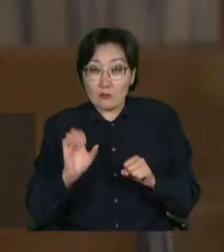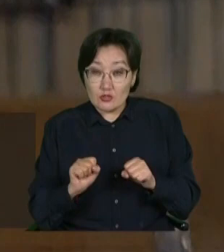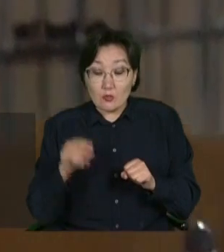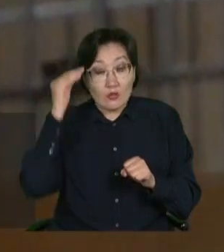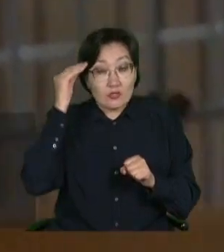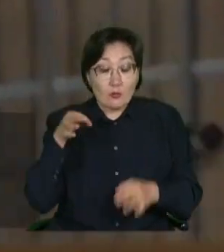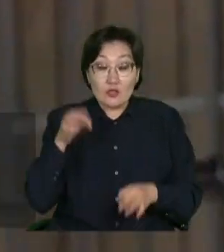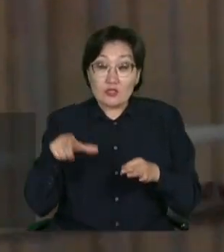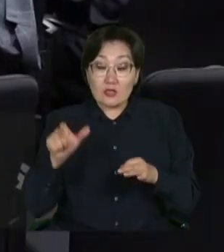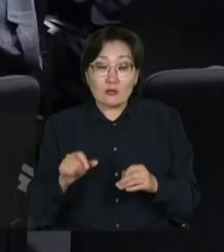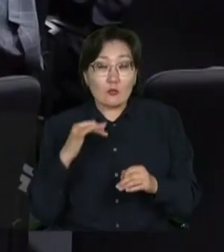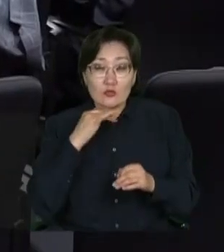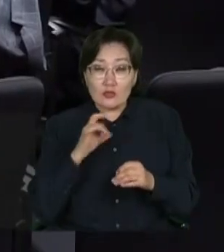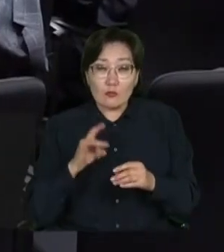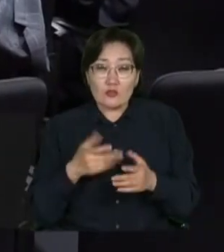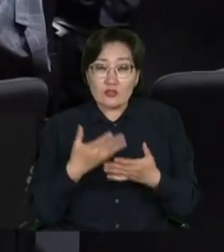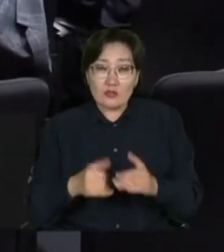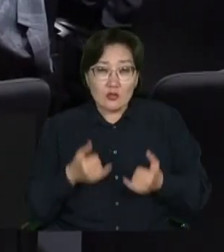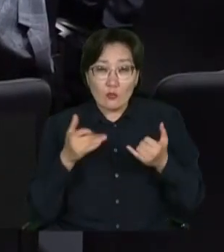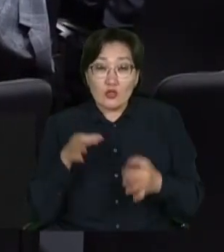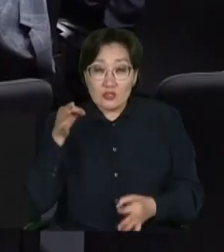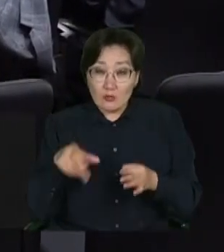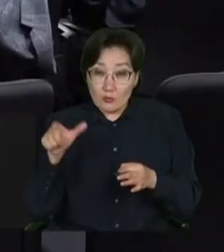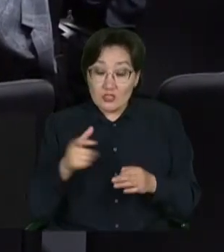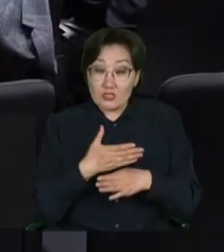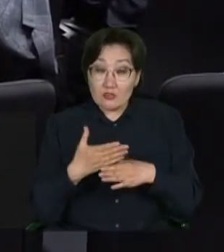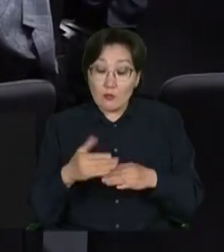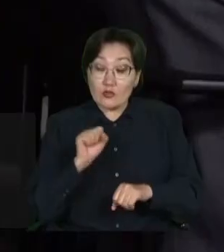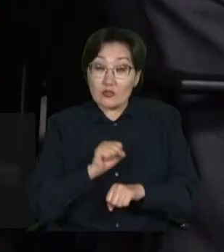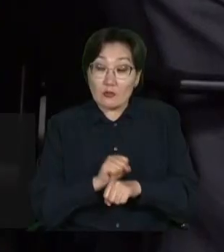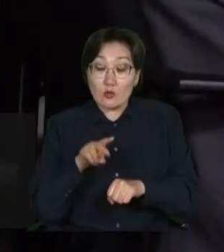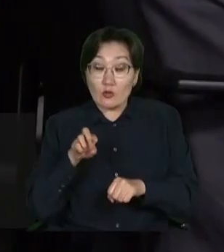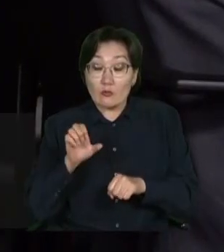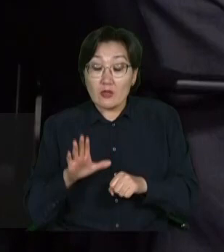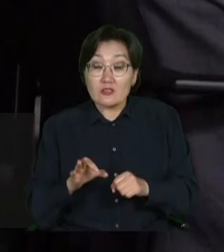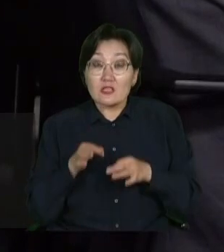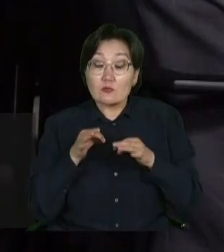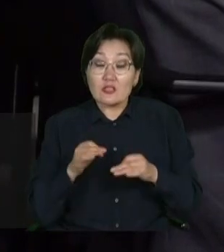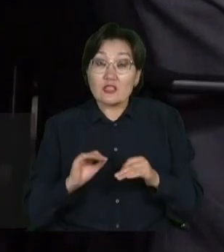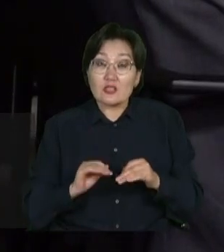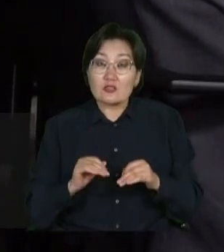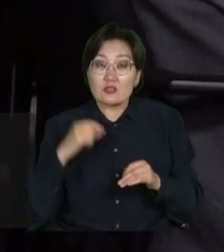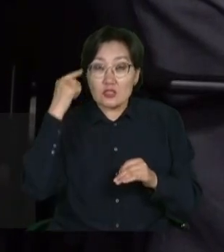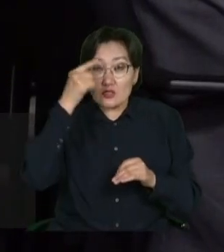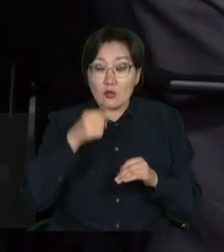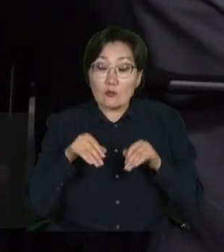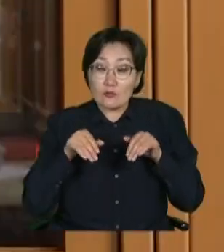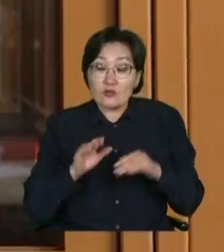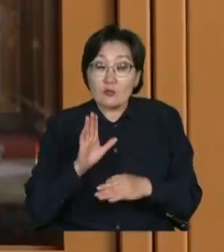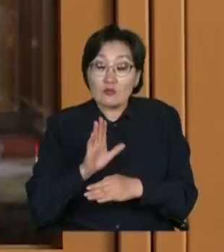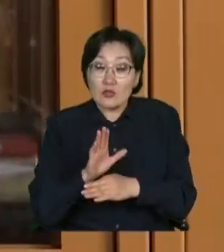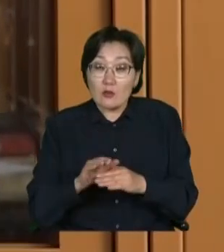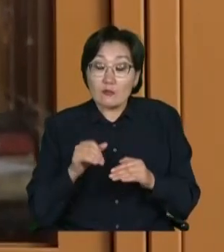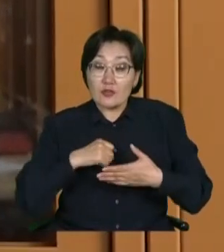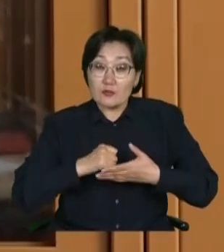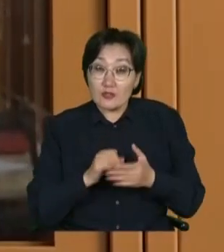мнению судьи, он неоднократно проявлял неуважение к суду. После перерыва Айжан Кульбаева вынесла частное постановление. Принимать меры в